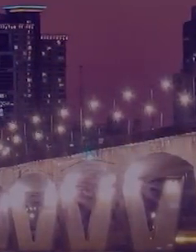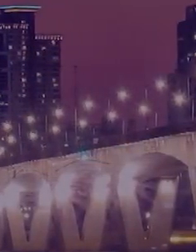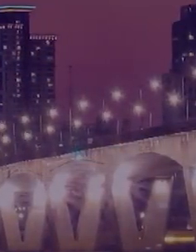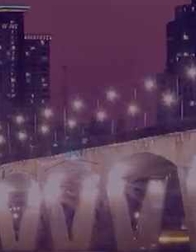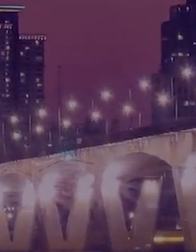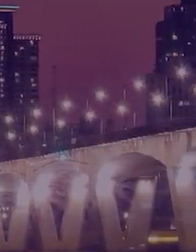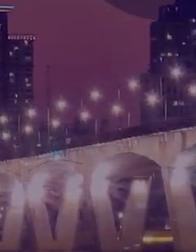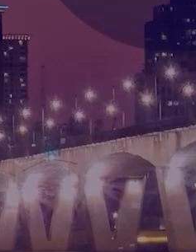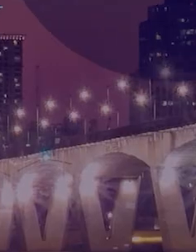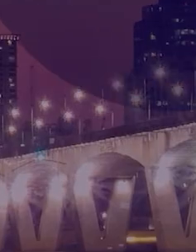현입니다 l